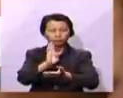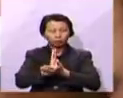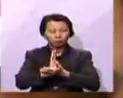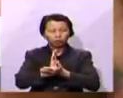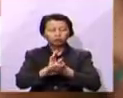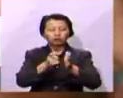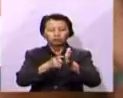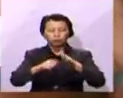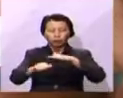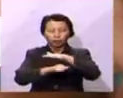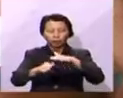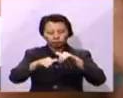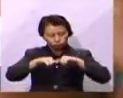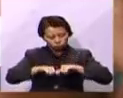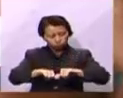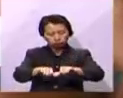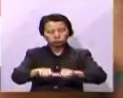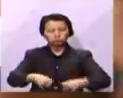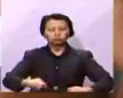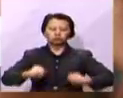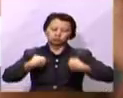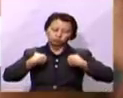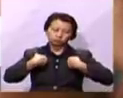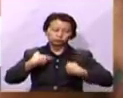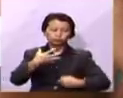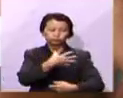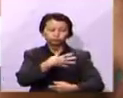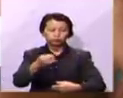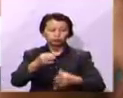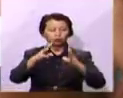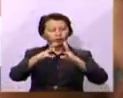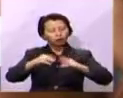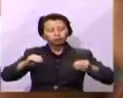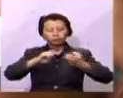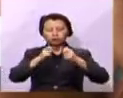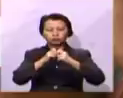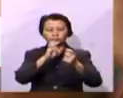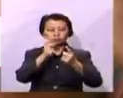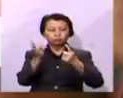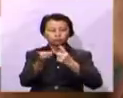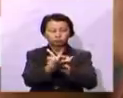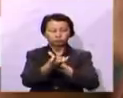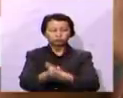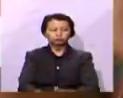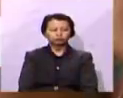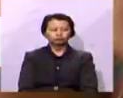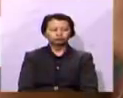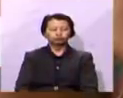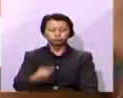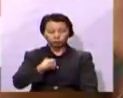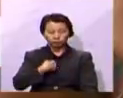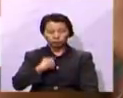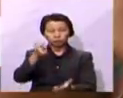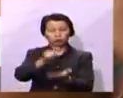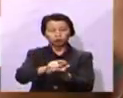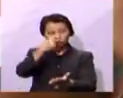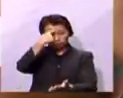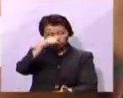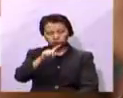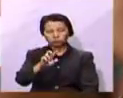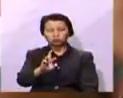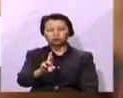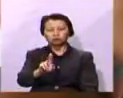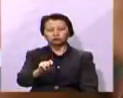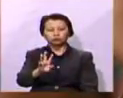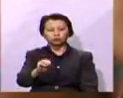keperluan asas untuk meneruskan kehidupan mereka dan menyelesaikan masalah kebajikan yang beliau hadapi. Mohd Chin Asami melaporkan untuk Berita TV